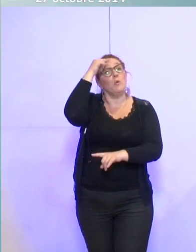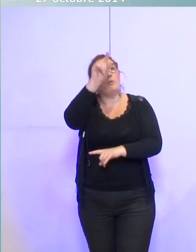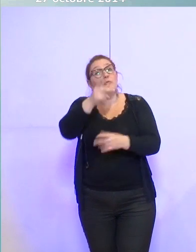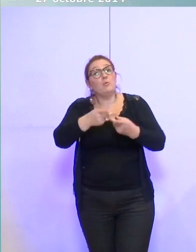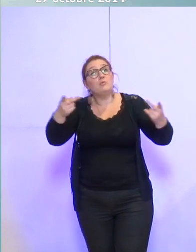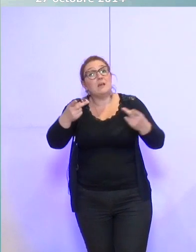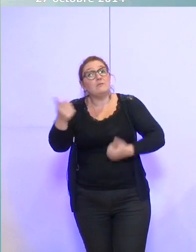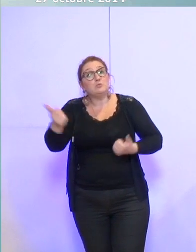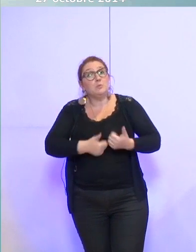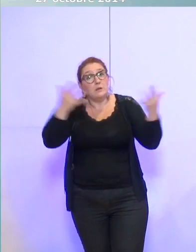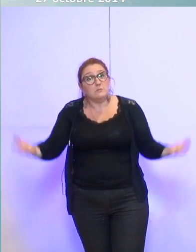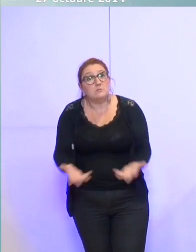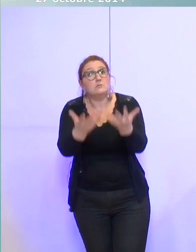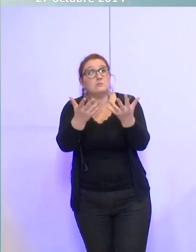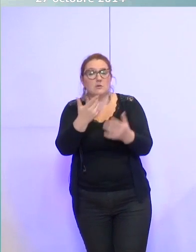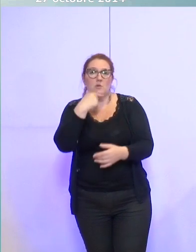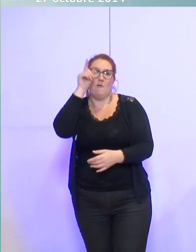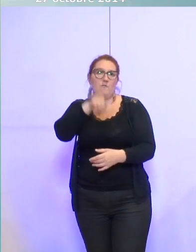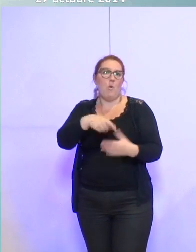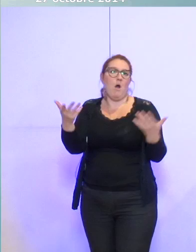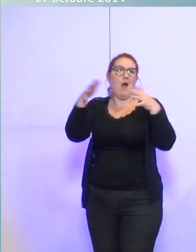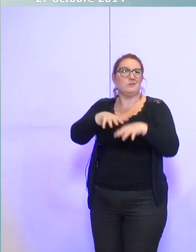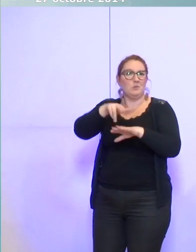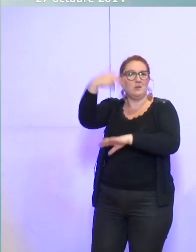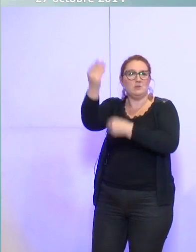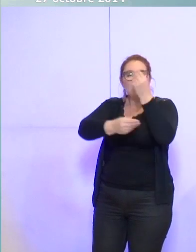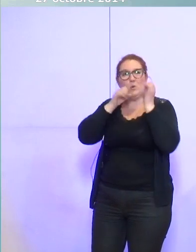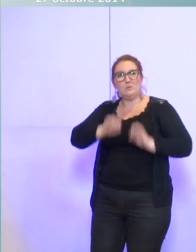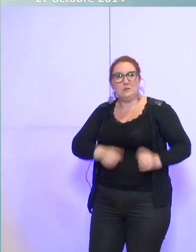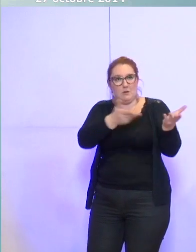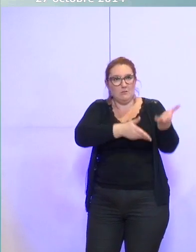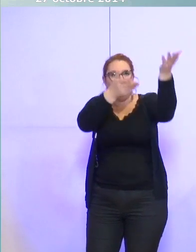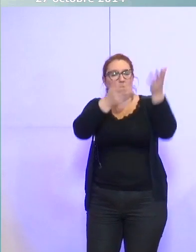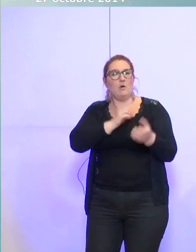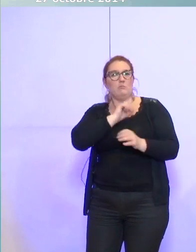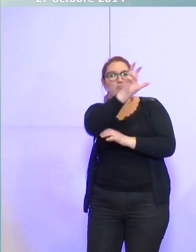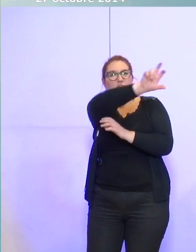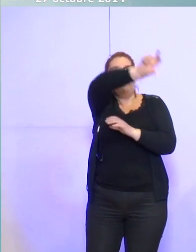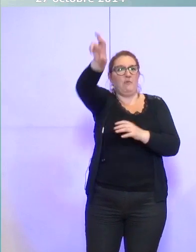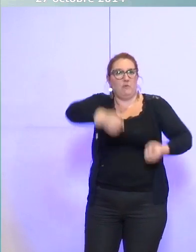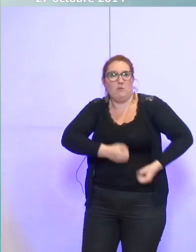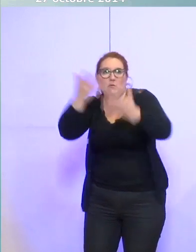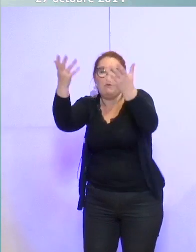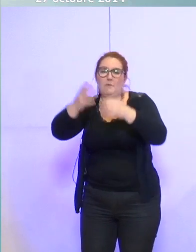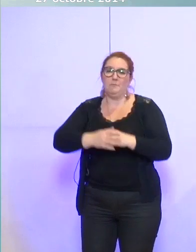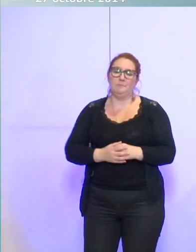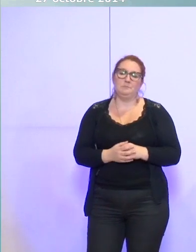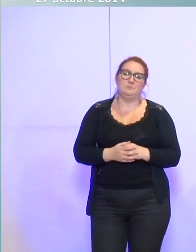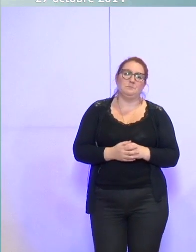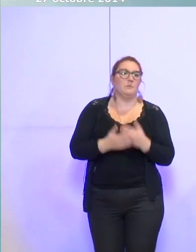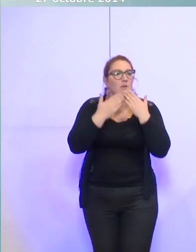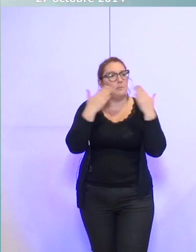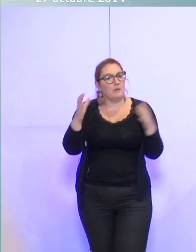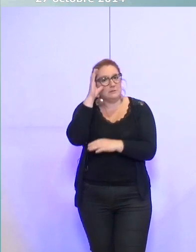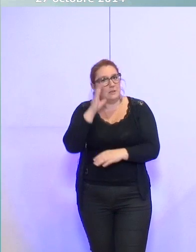vœu également à l'Assemblée nationale et au Sénat lors des débats budgétaires auxquels ils participeront. Je vous remercie